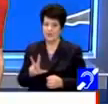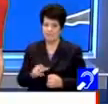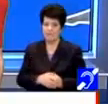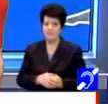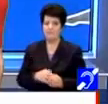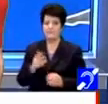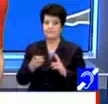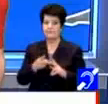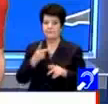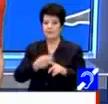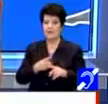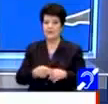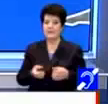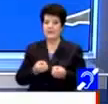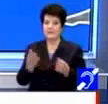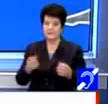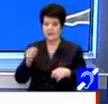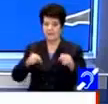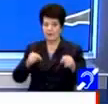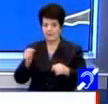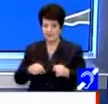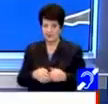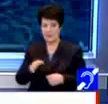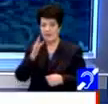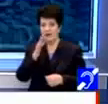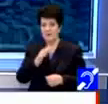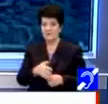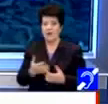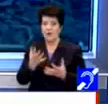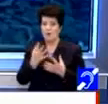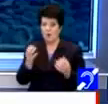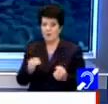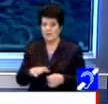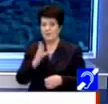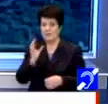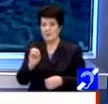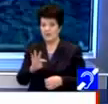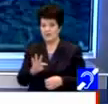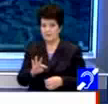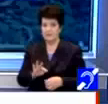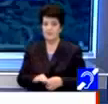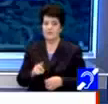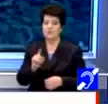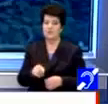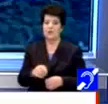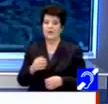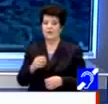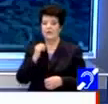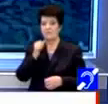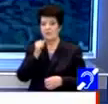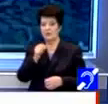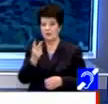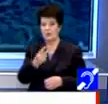grade. În a doua jumătate a zilei se anunță precipitații. La Chișinău, în această noapte, se vor înregistra 14 grade, iar maxima de mâine